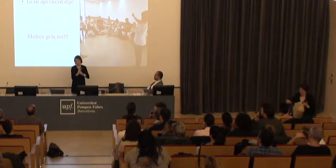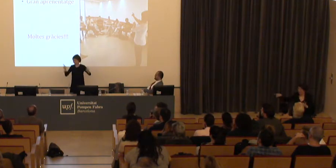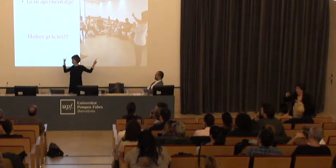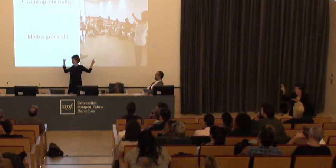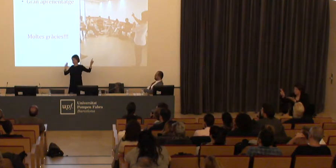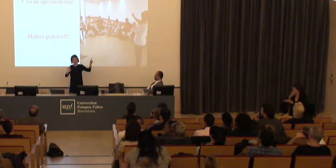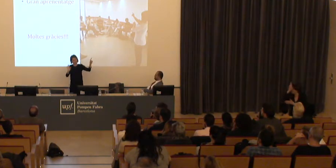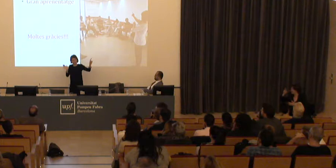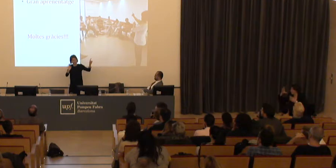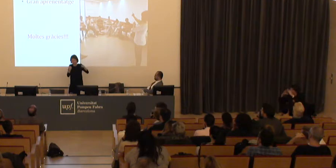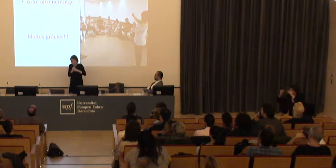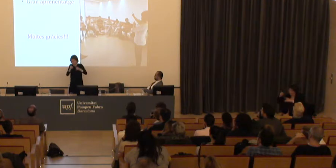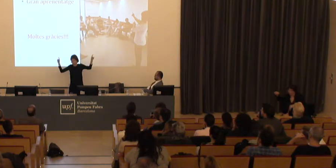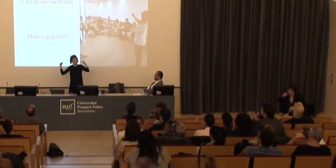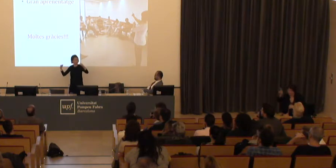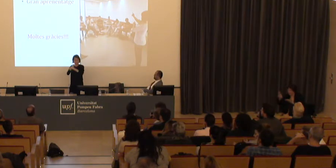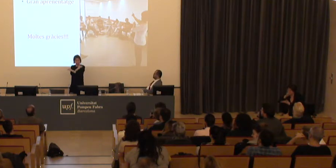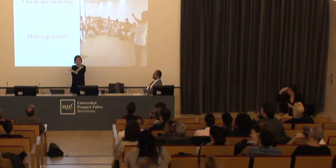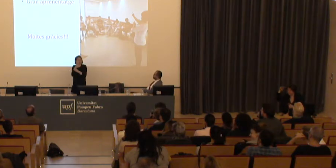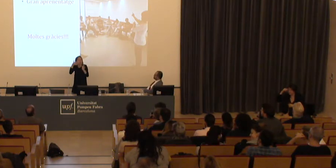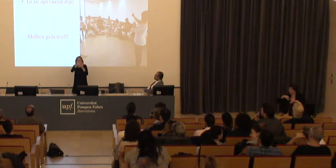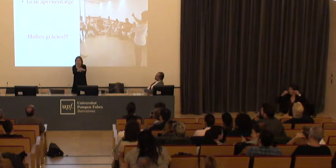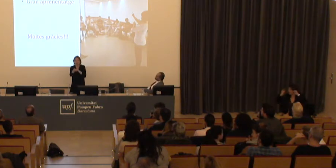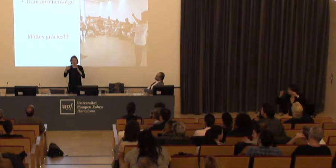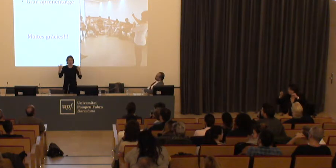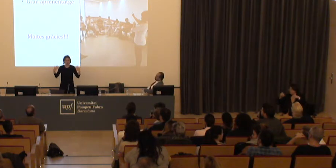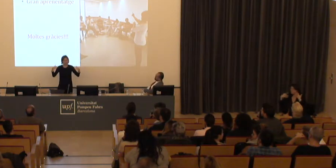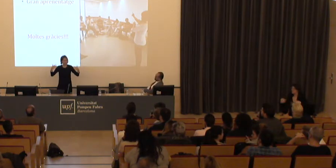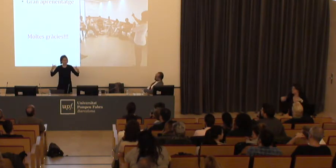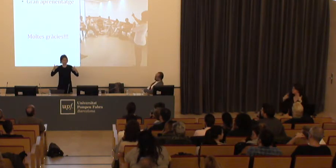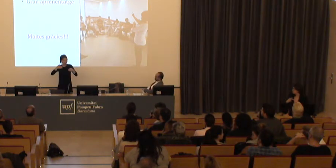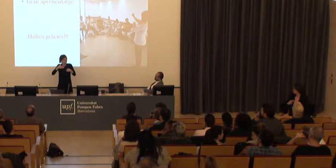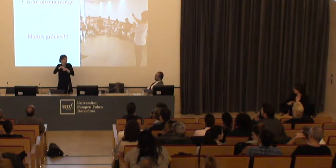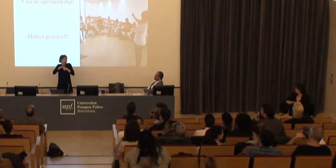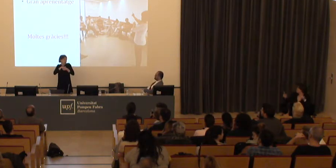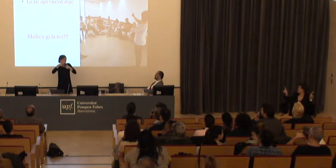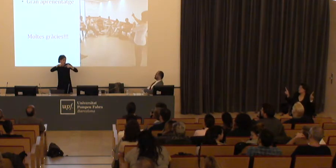però aquesta promoció va ser completament diferent, molt diferent. Per què?